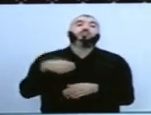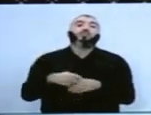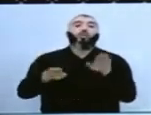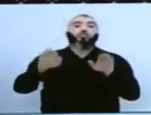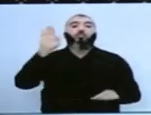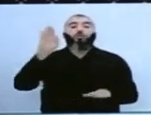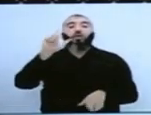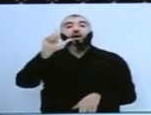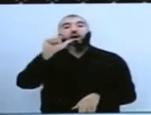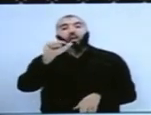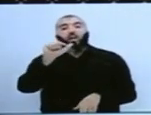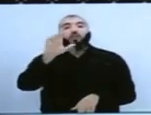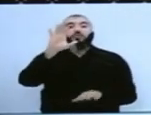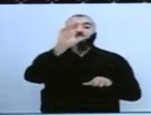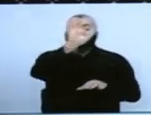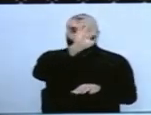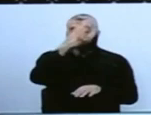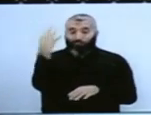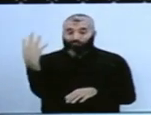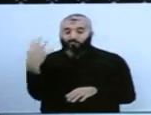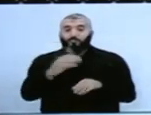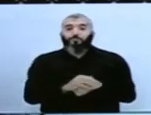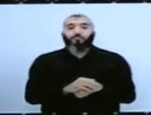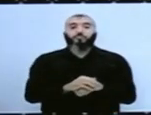الجمهورية، حيث ركز في التزامه